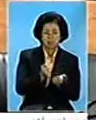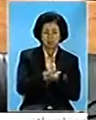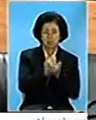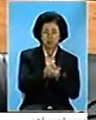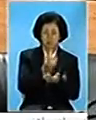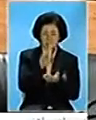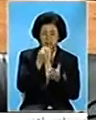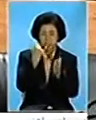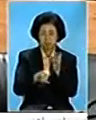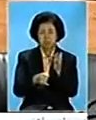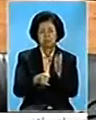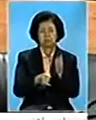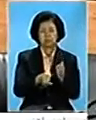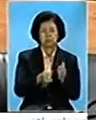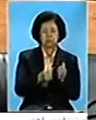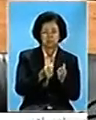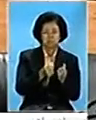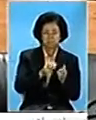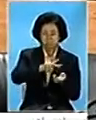ดเป็นถูก